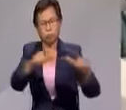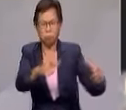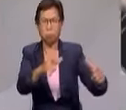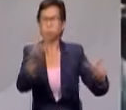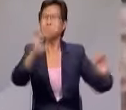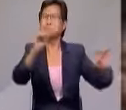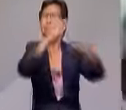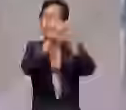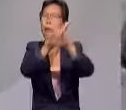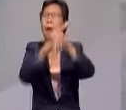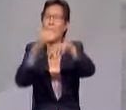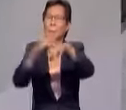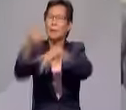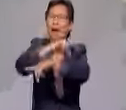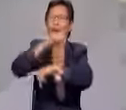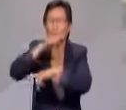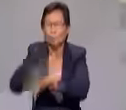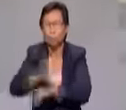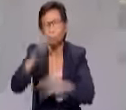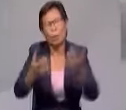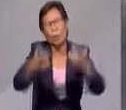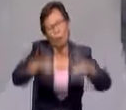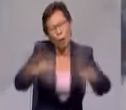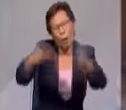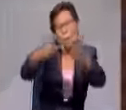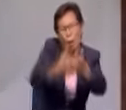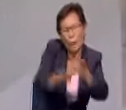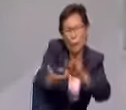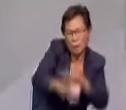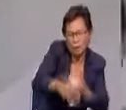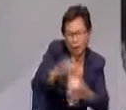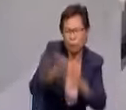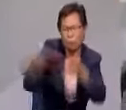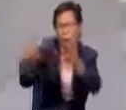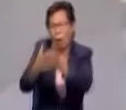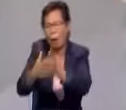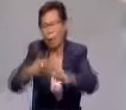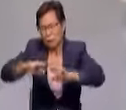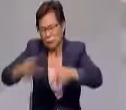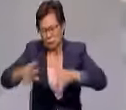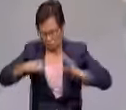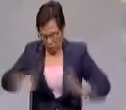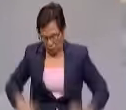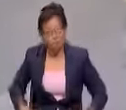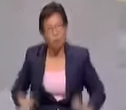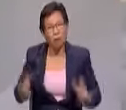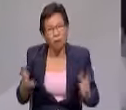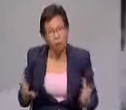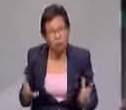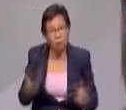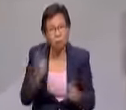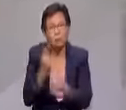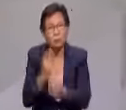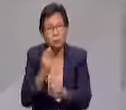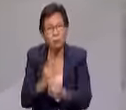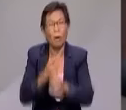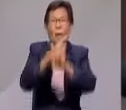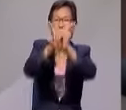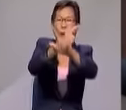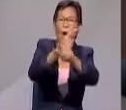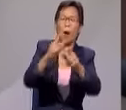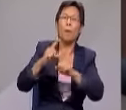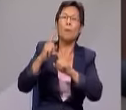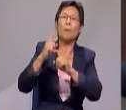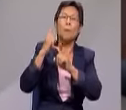perlindungan hari tua, dan sekiranya berlaku kemalangan maut dan kemalangan yang membawa kepada ada kecacatan kekal. Perlindungan